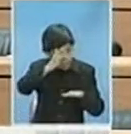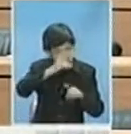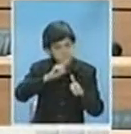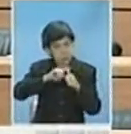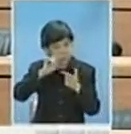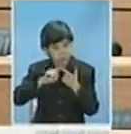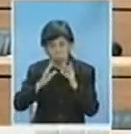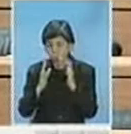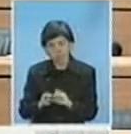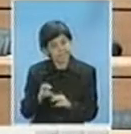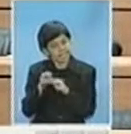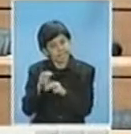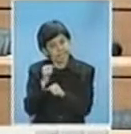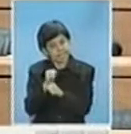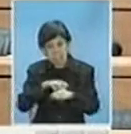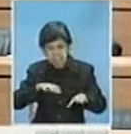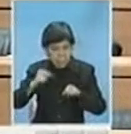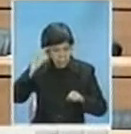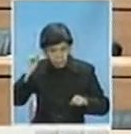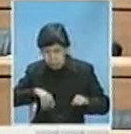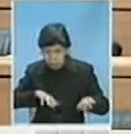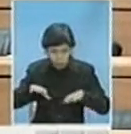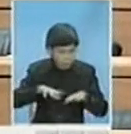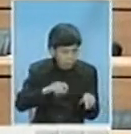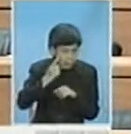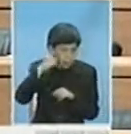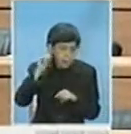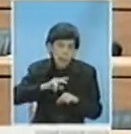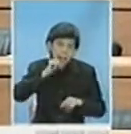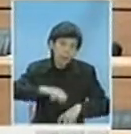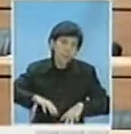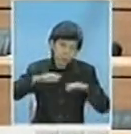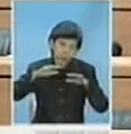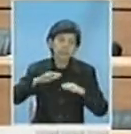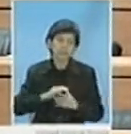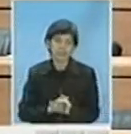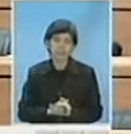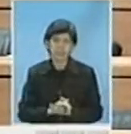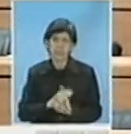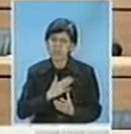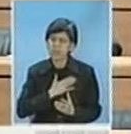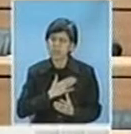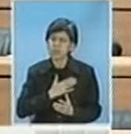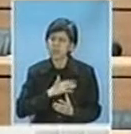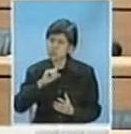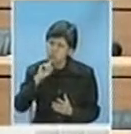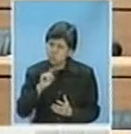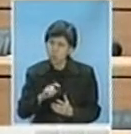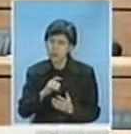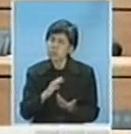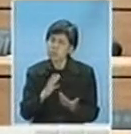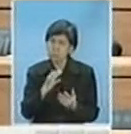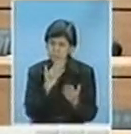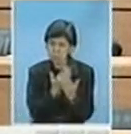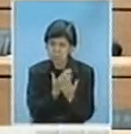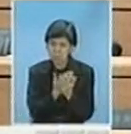นหนึ่งจากมนุษย์ทำเองก็คือบริหารน้ำผิดพลาดขึ้นมานอกจากนั้นแล้วสิ่งที่เราจะต้องตอบสนองก็คือว่าเ